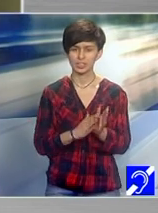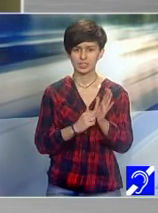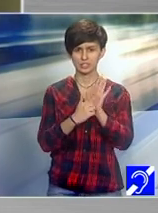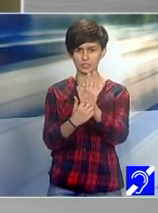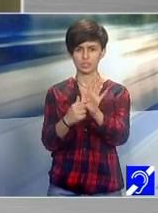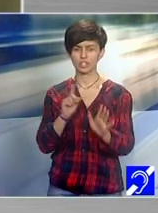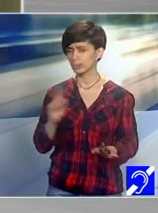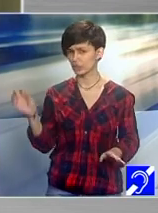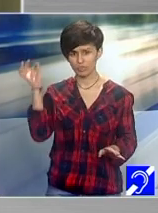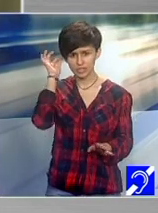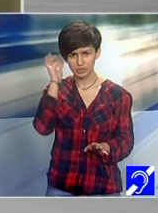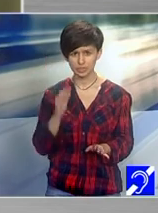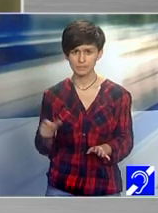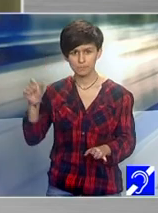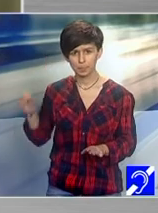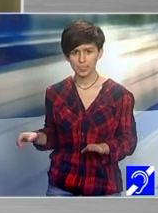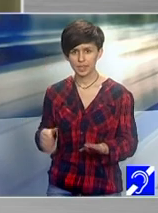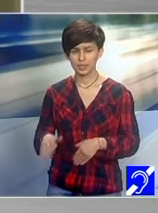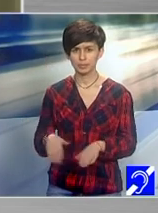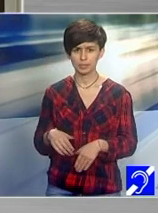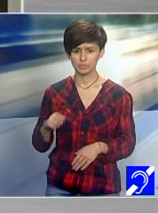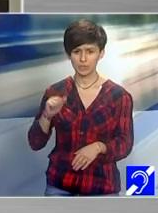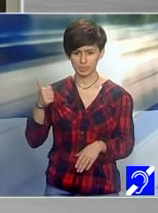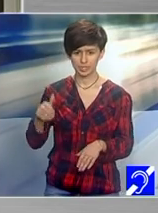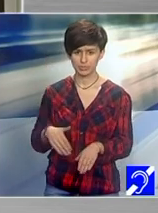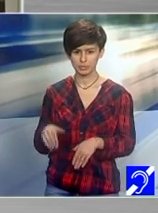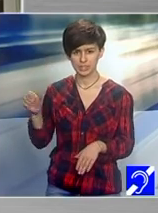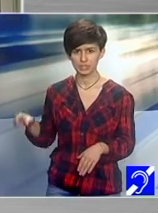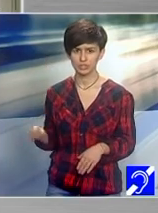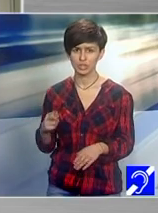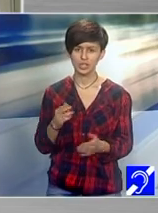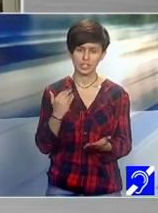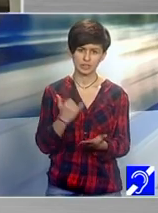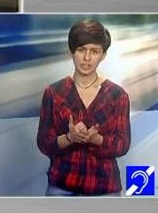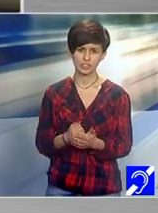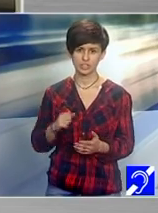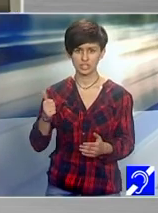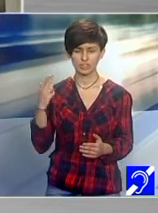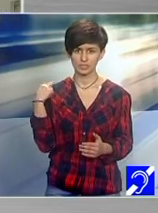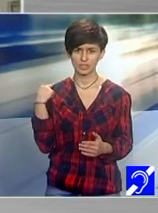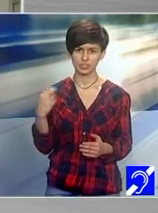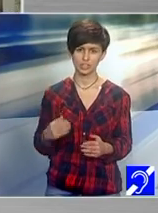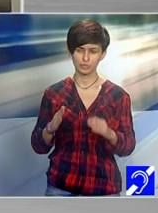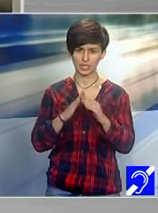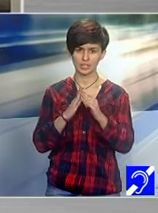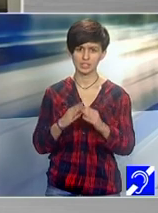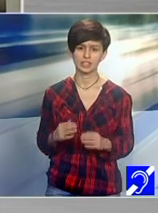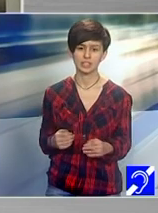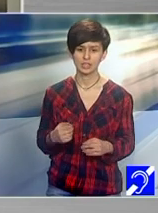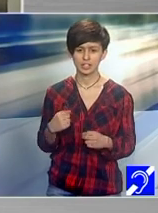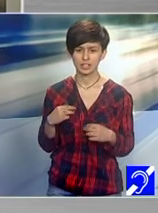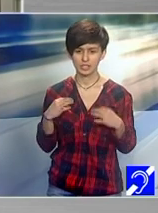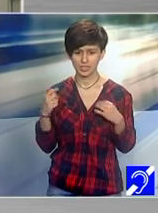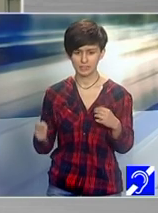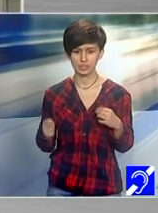fost auzit. Premierul Dacian Cioloș va decide cine va fi noul șef la CNAS. Vasile Ciurchea a mai condus Casa Națională din februarie 2007 până în